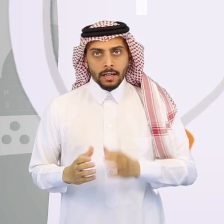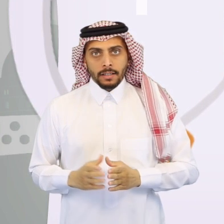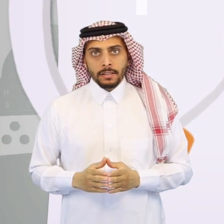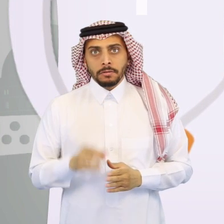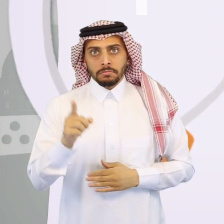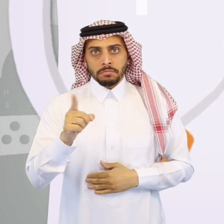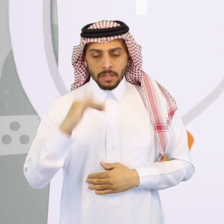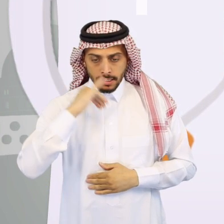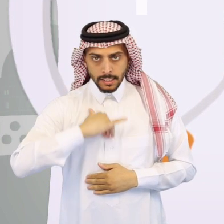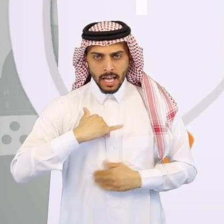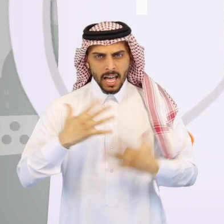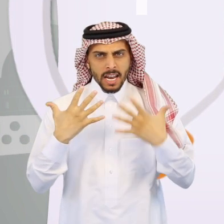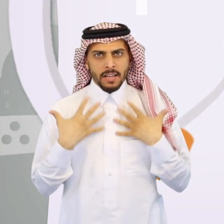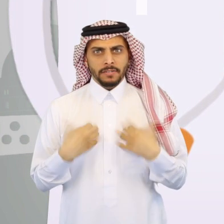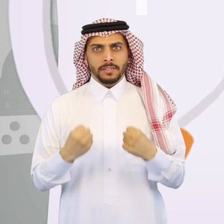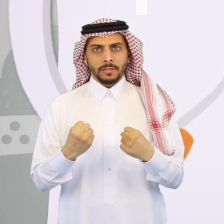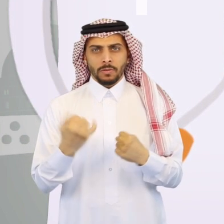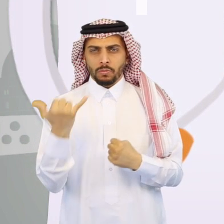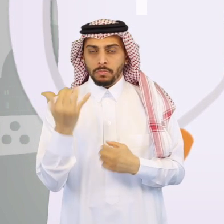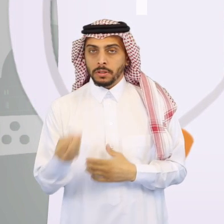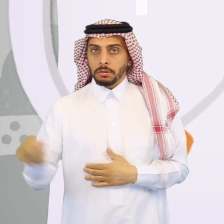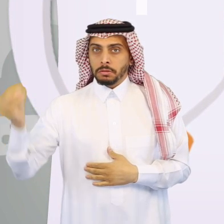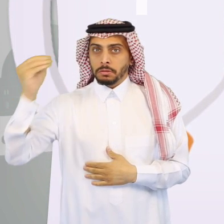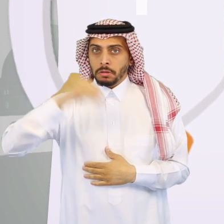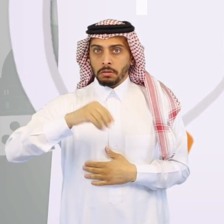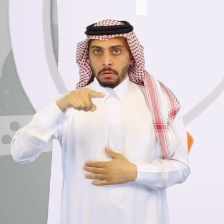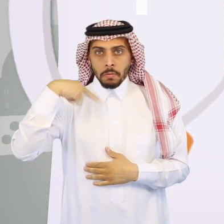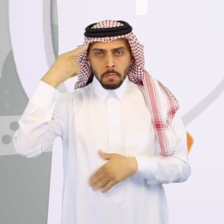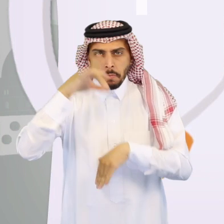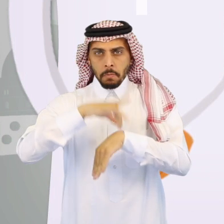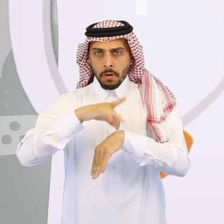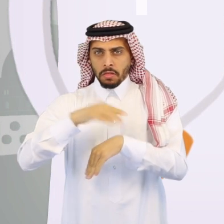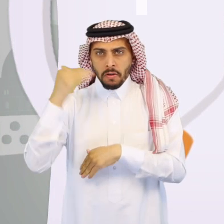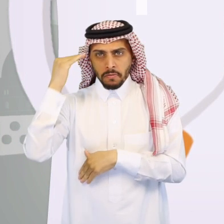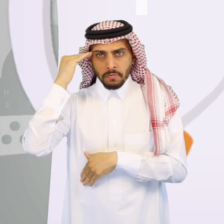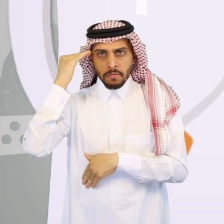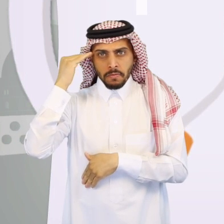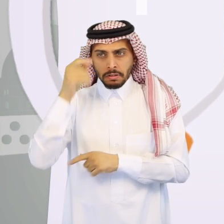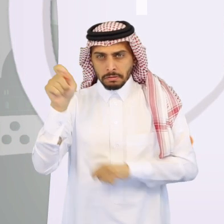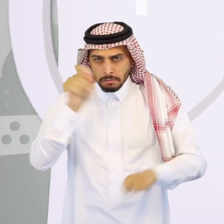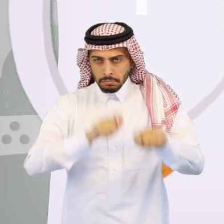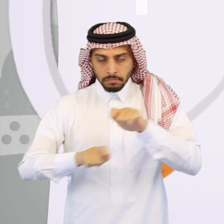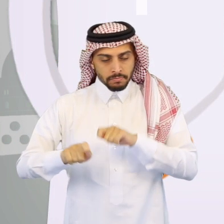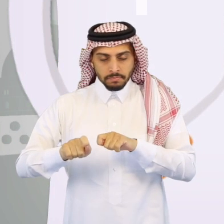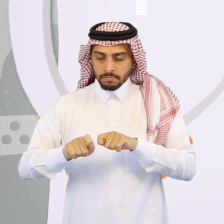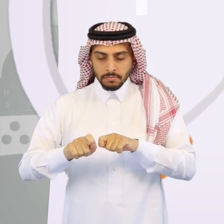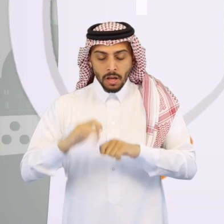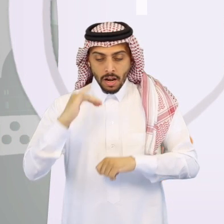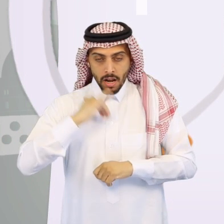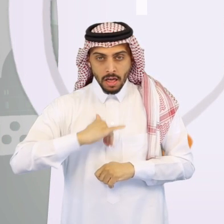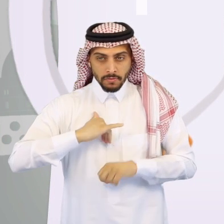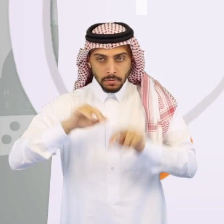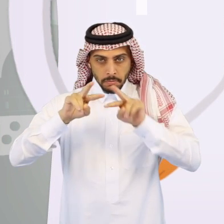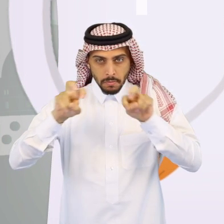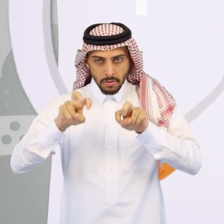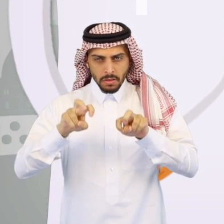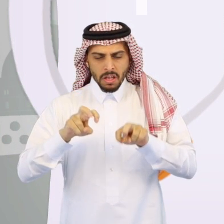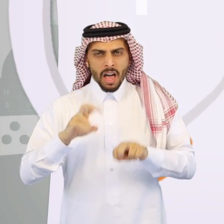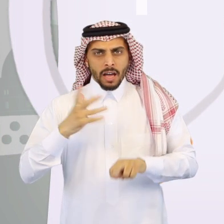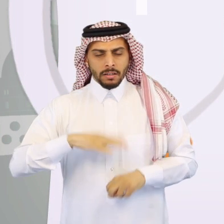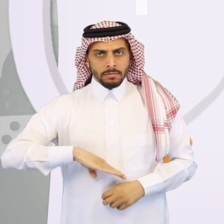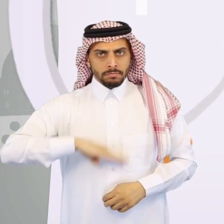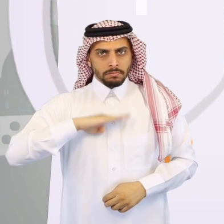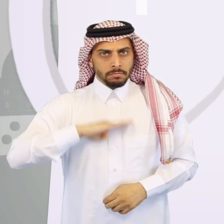الصحه النفسيه هي اكثر من مجرد عدم وجود مرض يمكن تشخيصه بل هي قدره على الصمود العاطفي